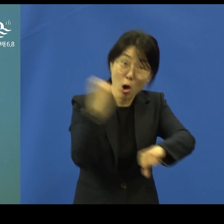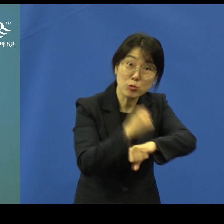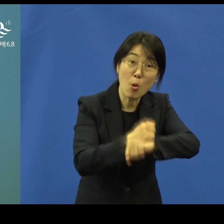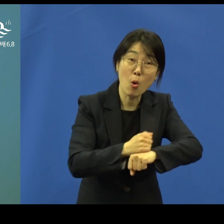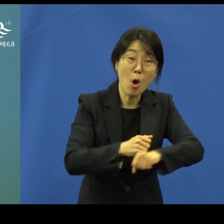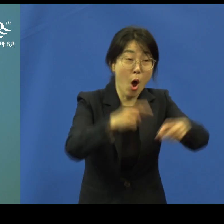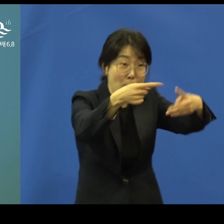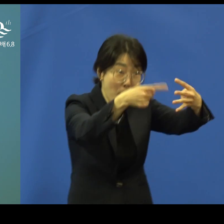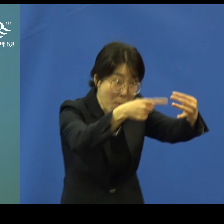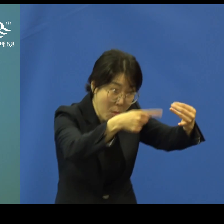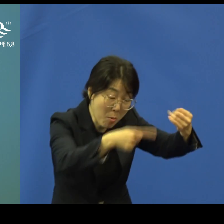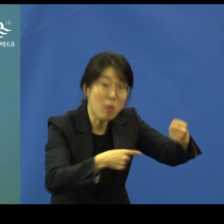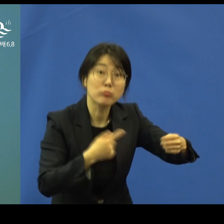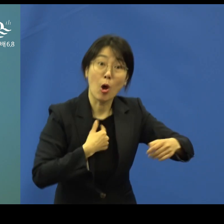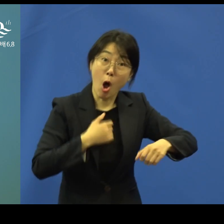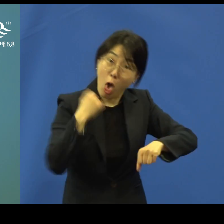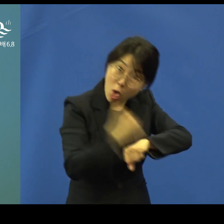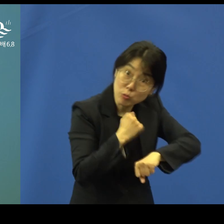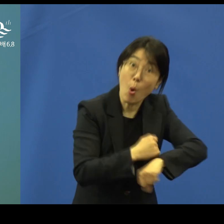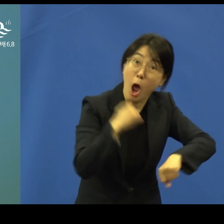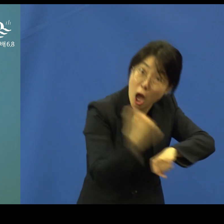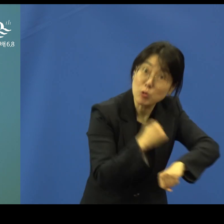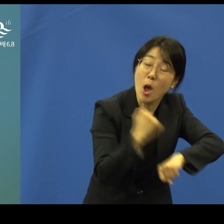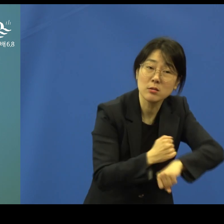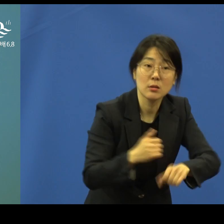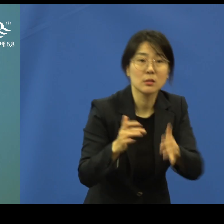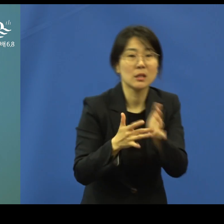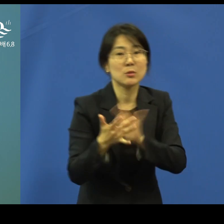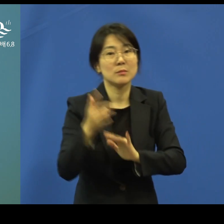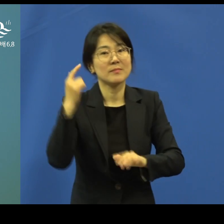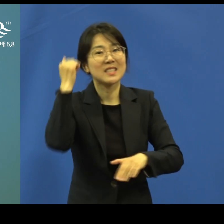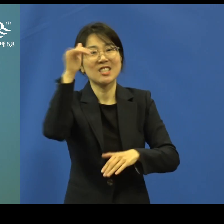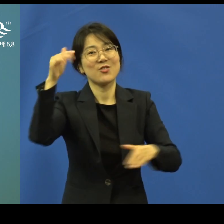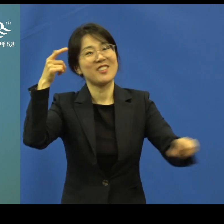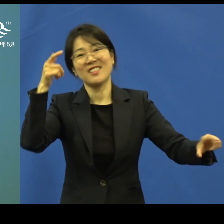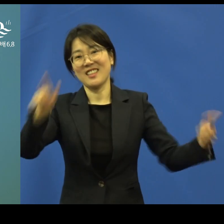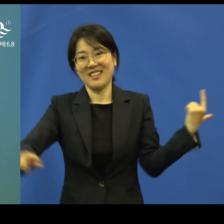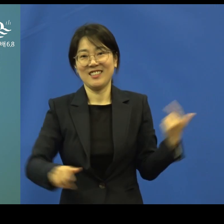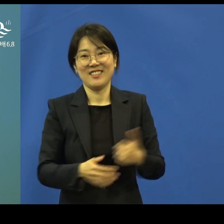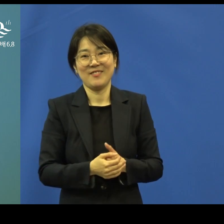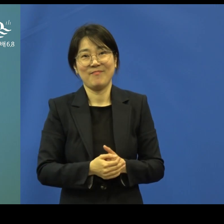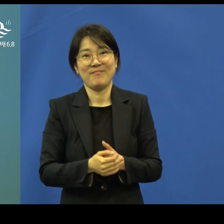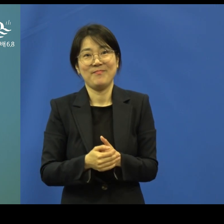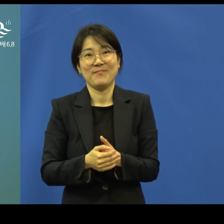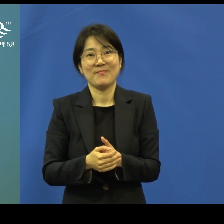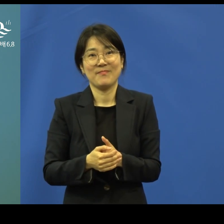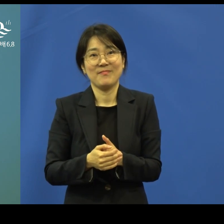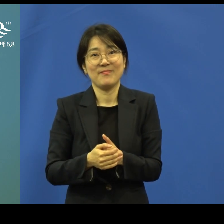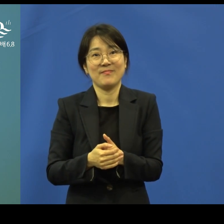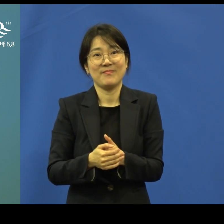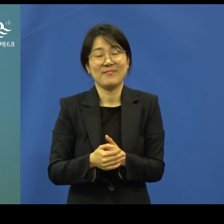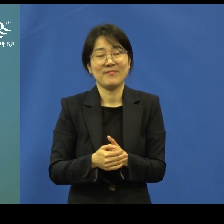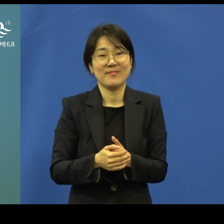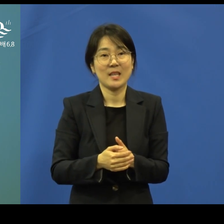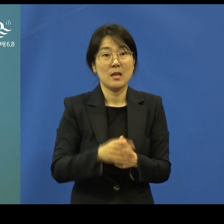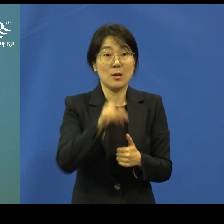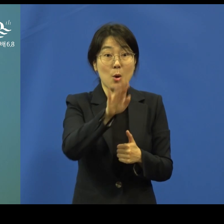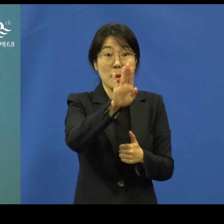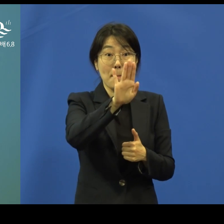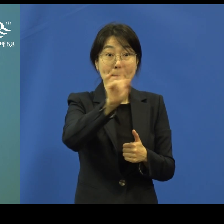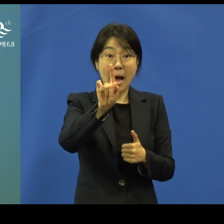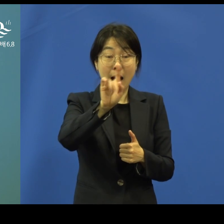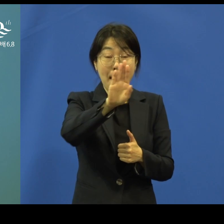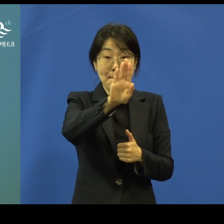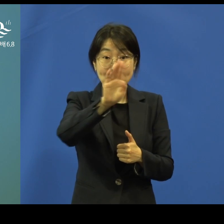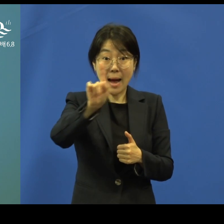여러분, 이 7교회 안에, 이제 이 소아시아 7교회들 안에 가장 강력한 영향을 미친 것은 사실 바벨론이에요, 바벨론.